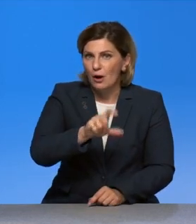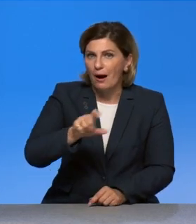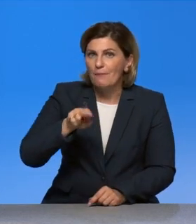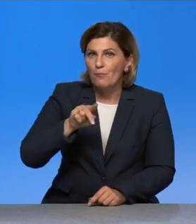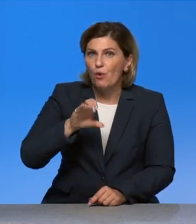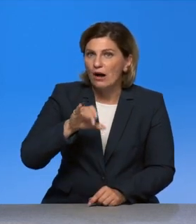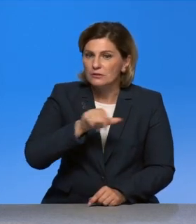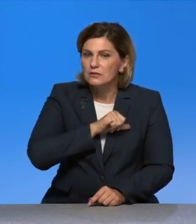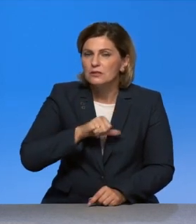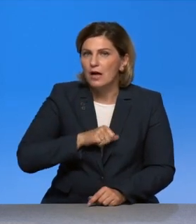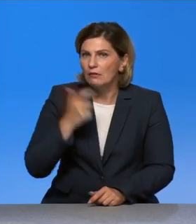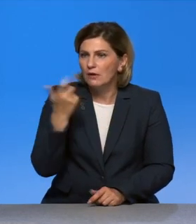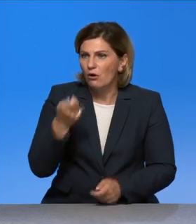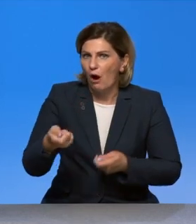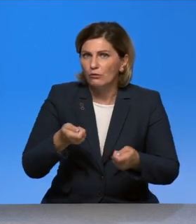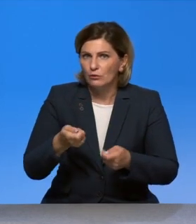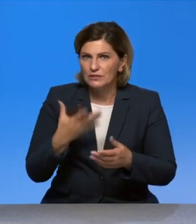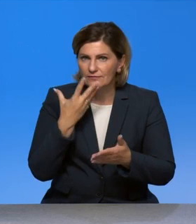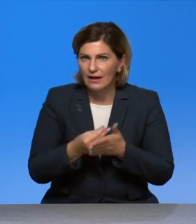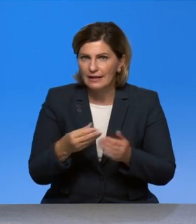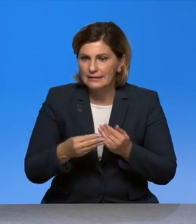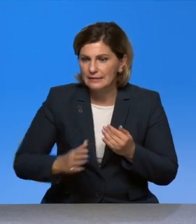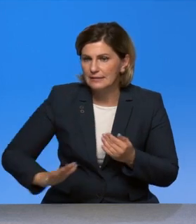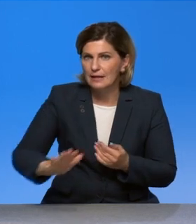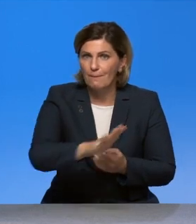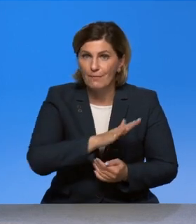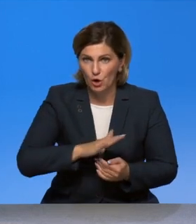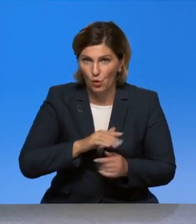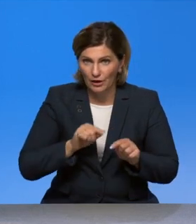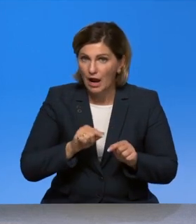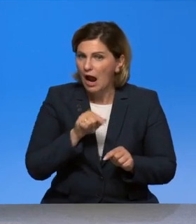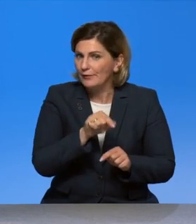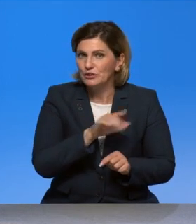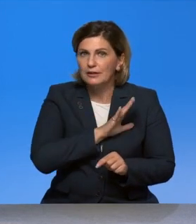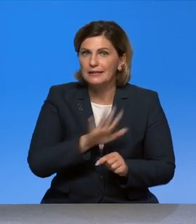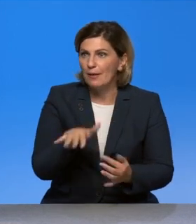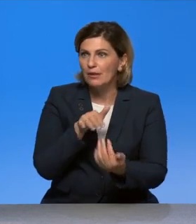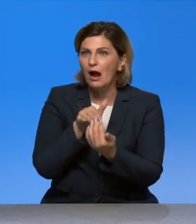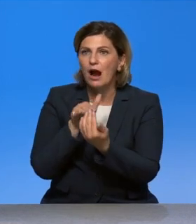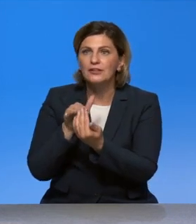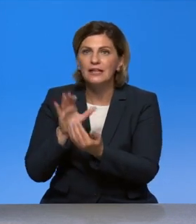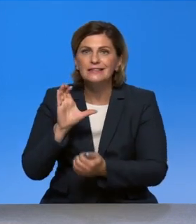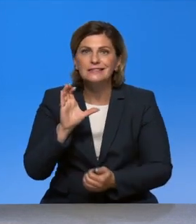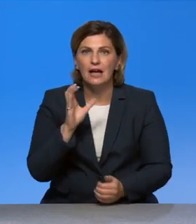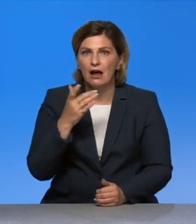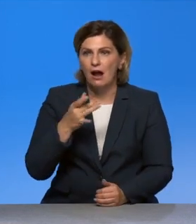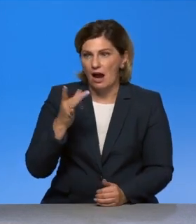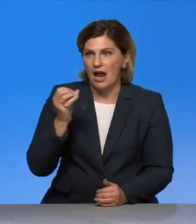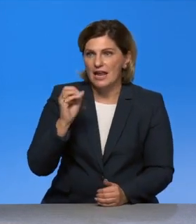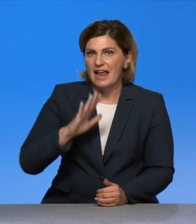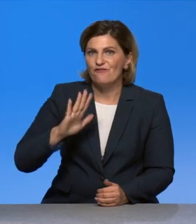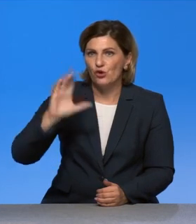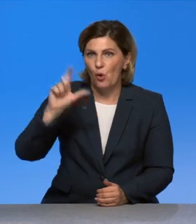Они никаким образом не контактировали с европейцами активно, особенно в северо-восточной